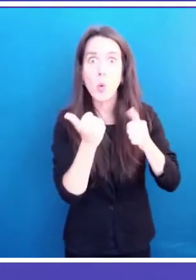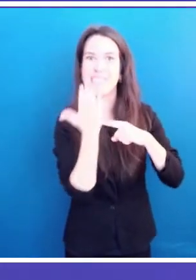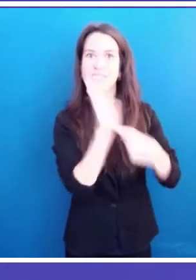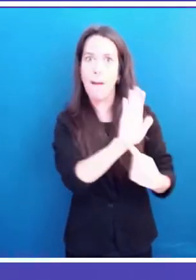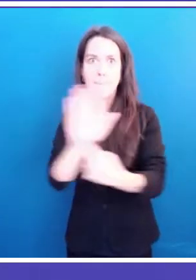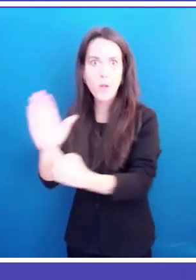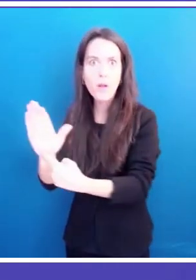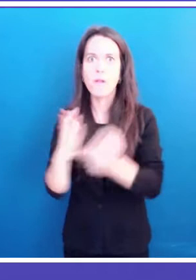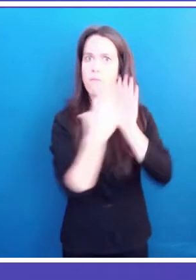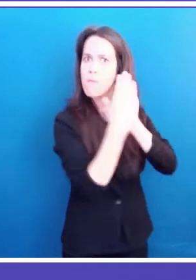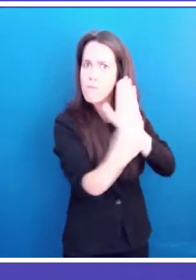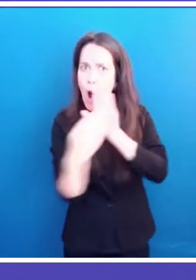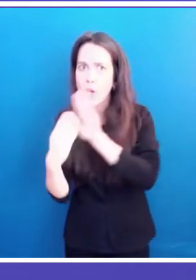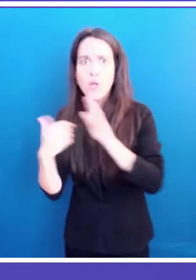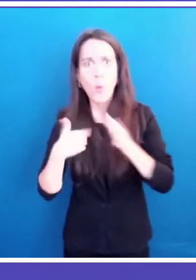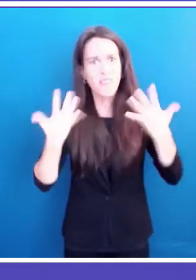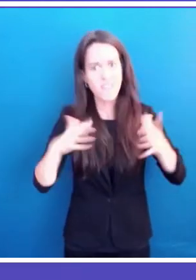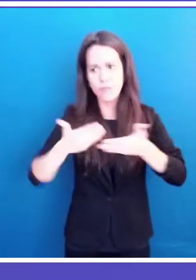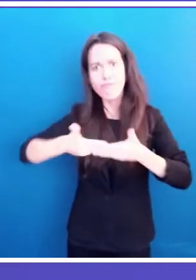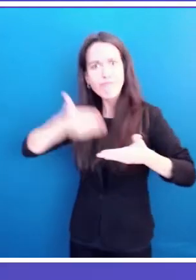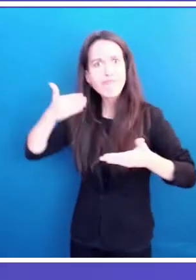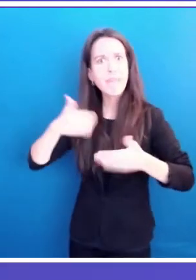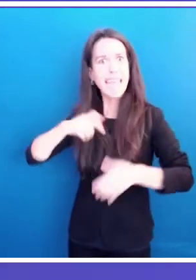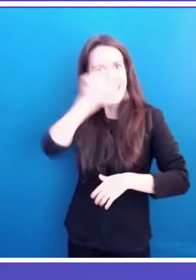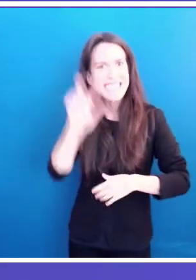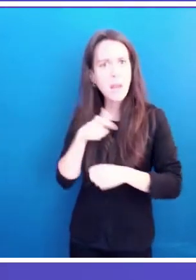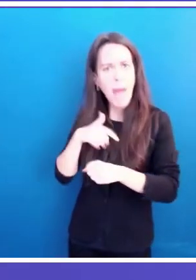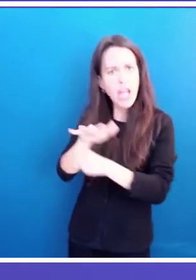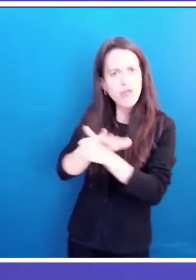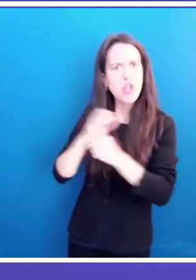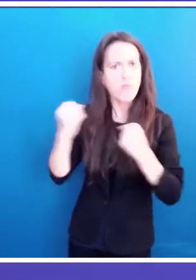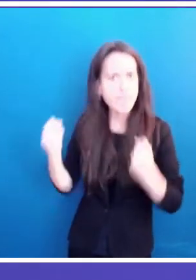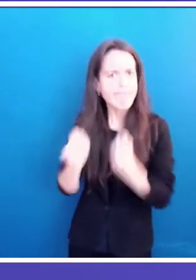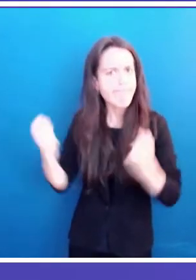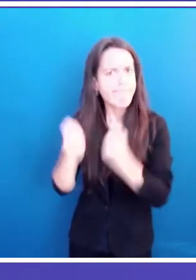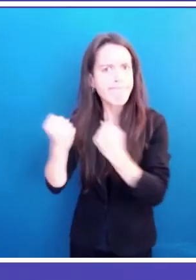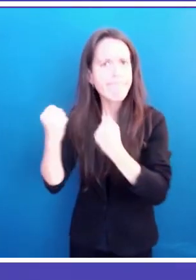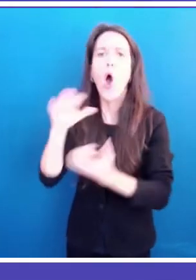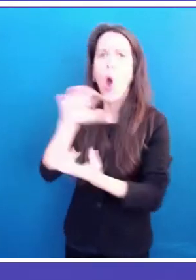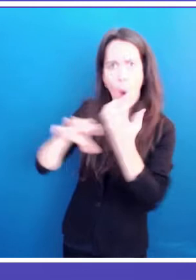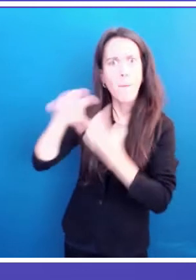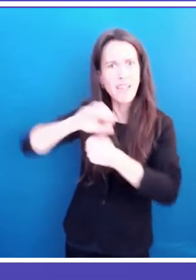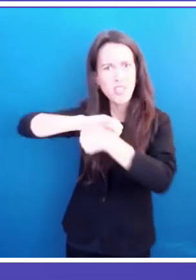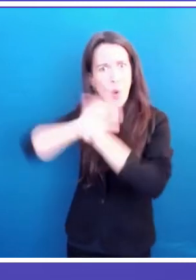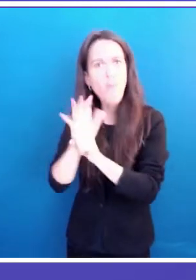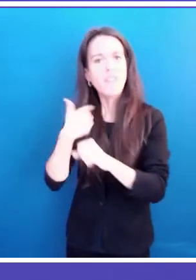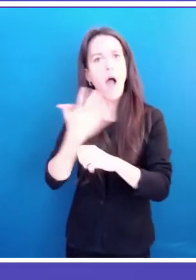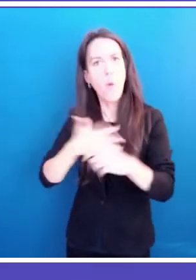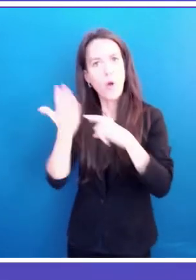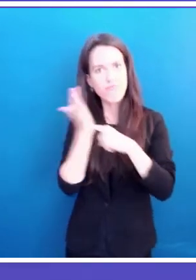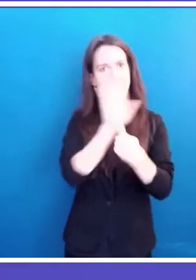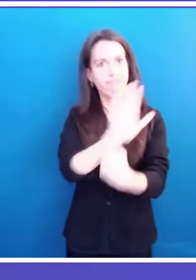regiones durante estos meses tan complicados. Con convicción yo creo en la posibilidad de poner en la red